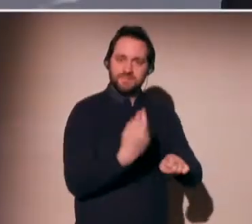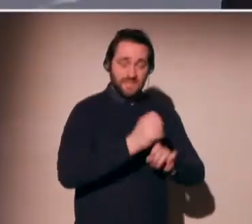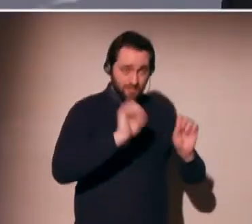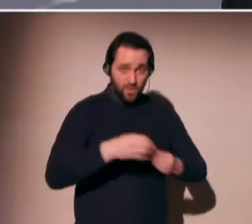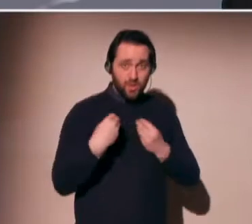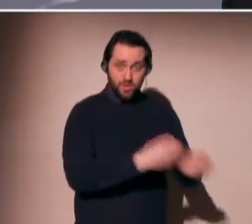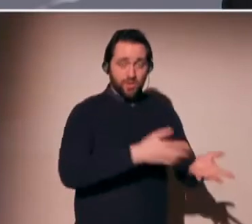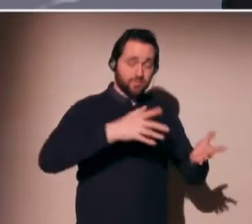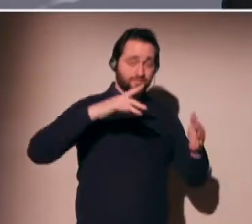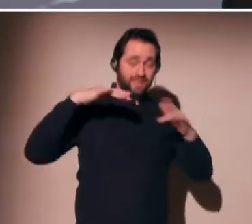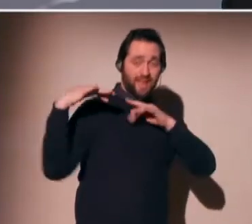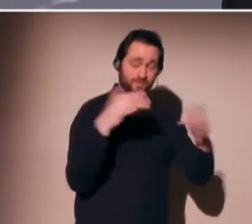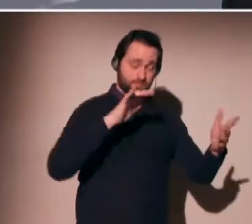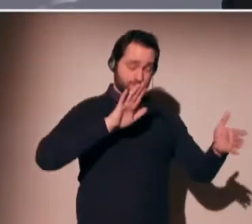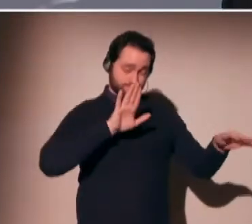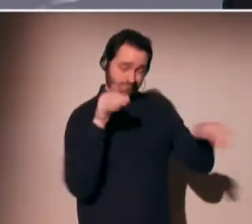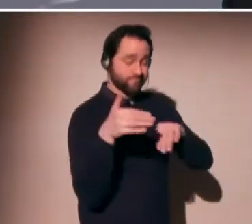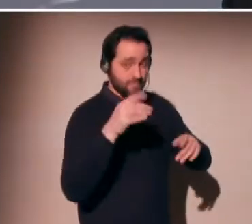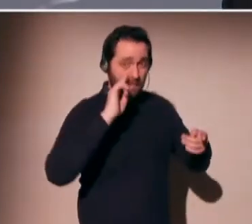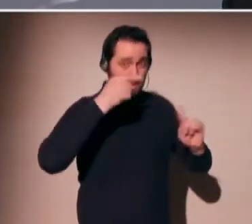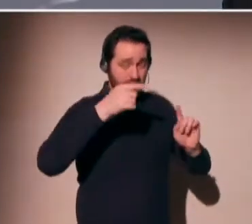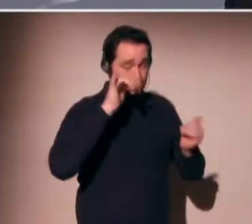de la machine n'est pas toujours précis.